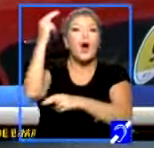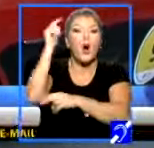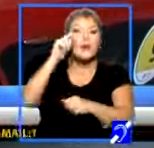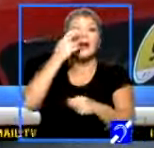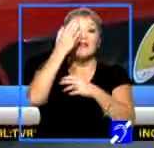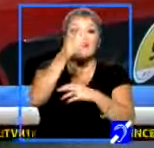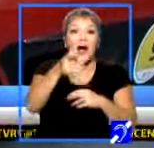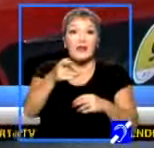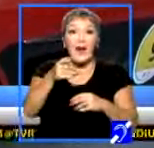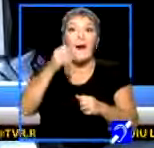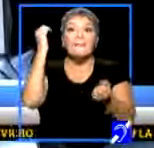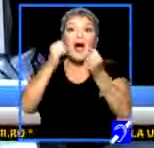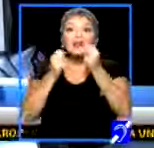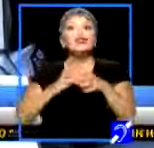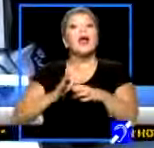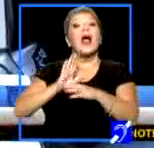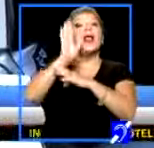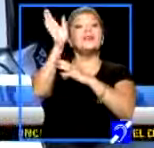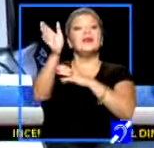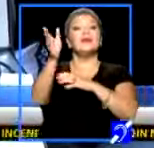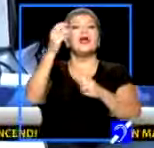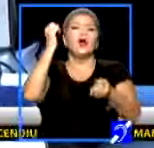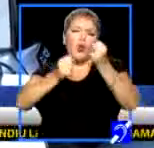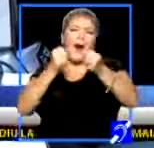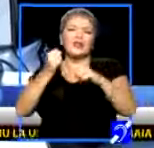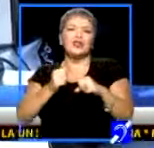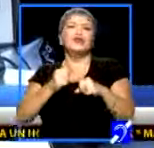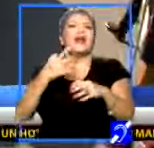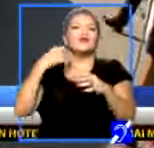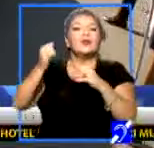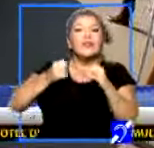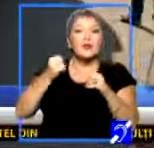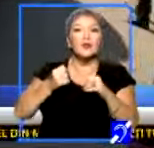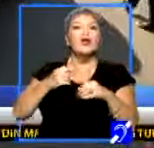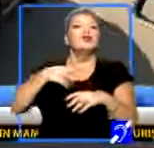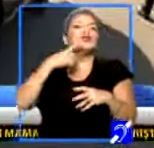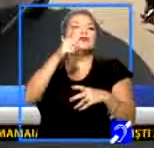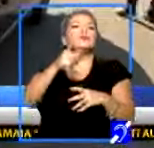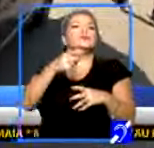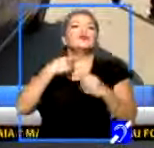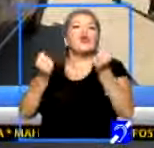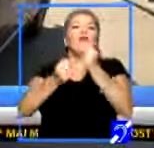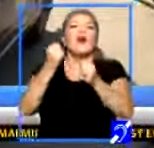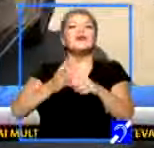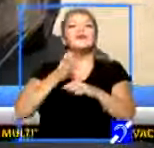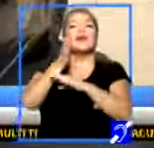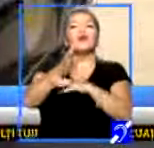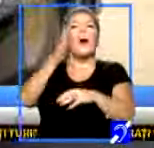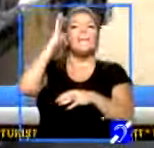aventurii, autoturismele vor fi trimise înapoi pe trailere, iar șoferii se vor întoarce în Belgia cu avionul.